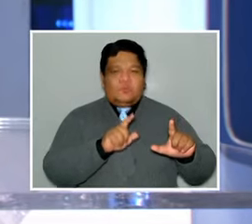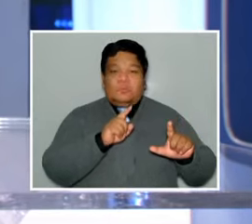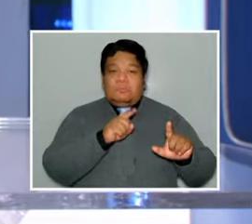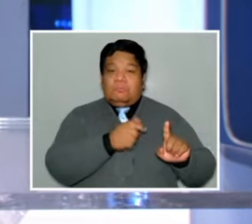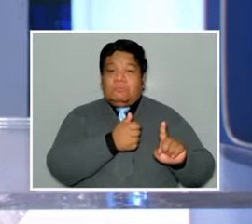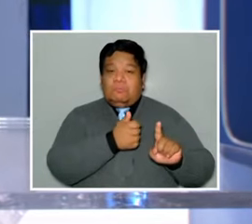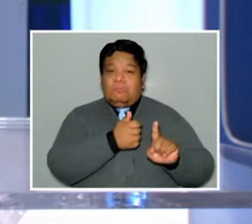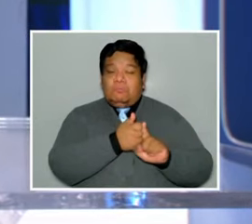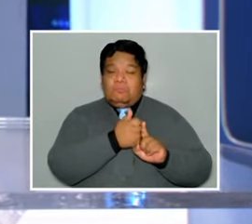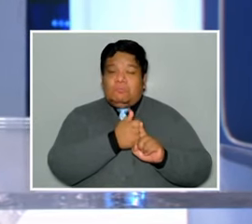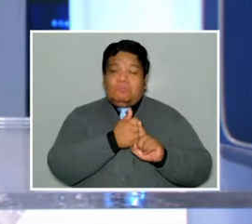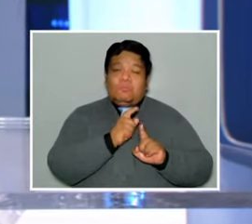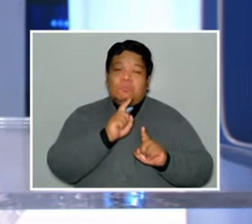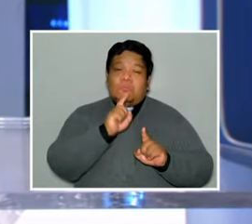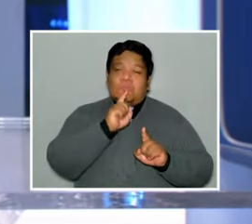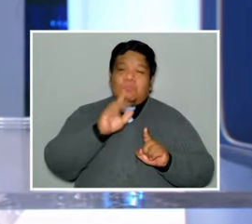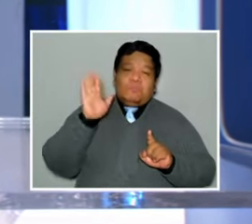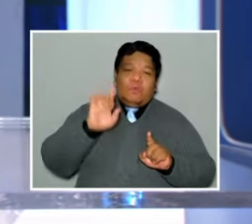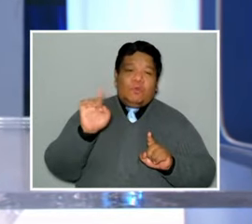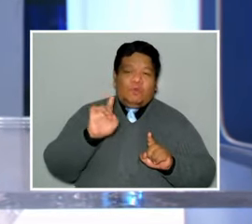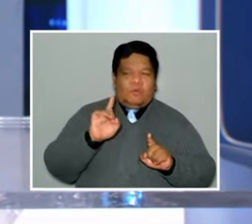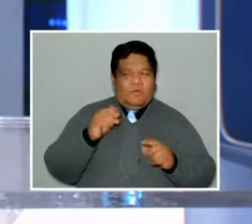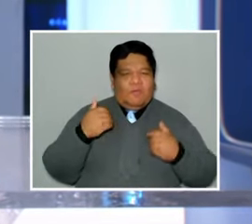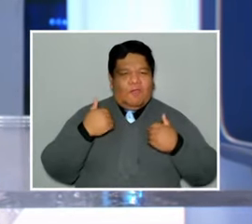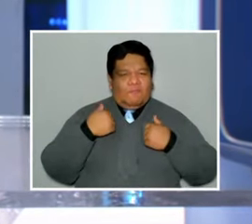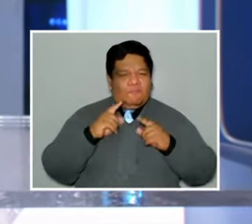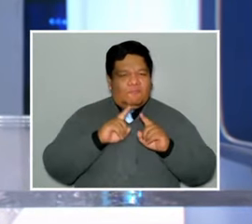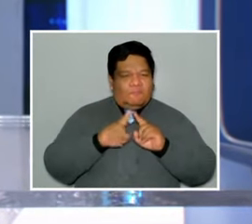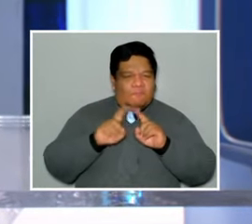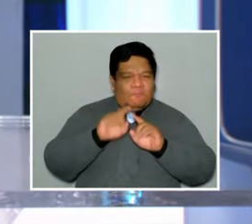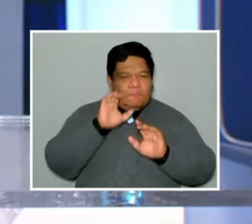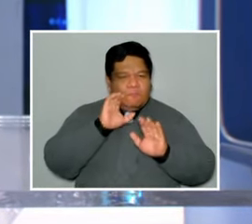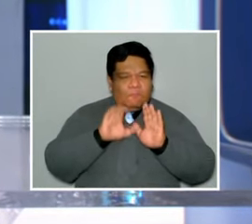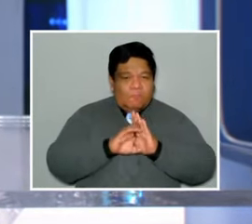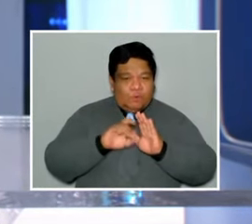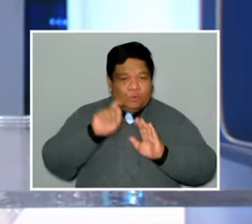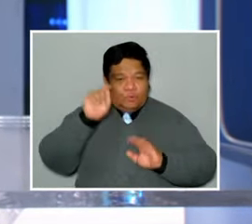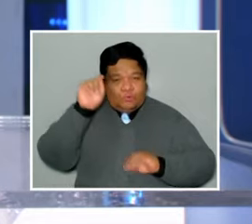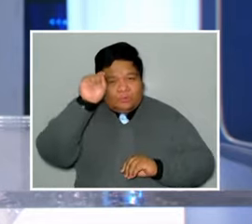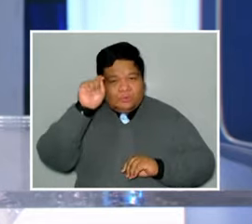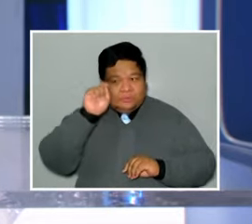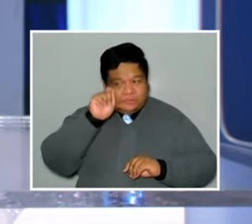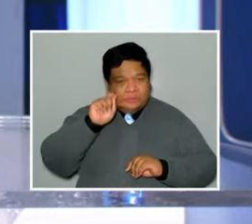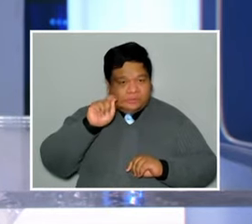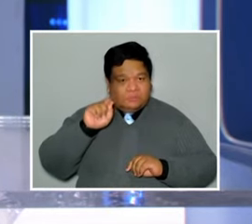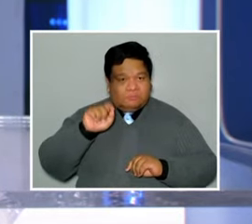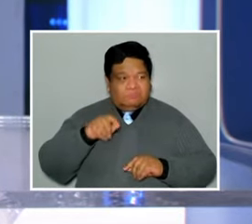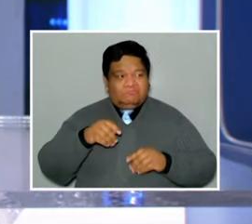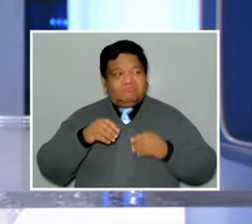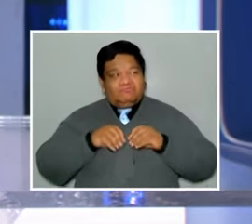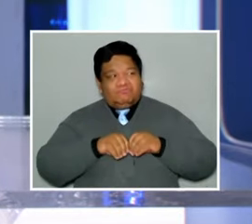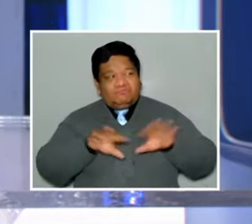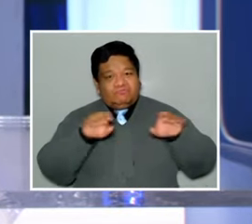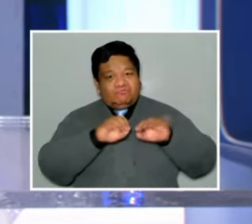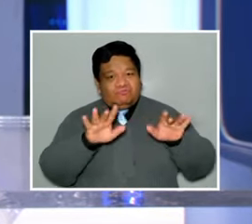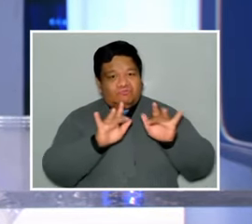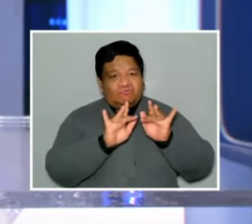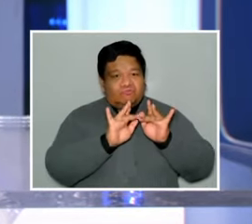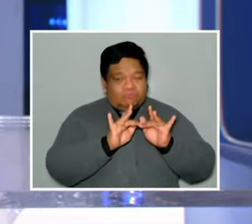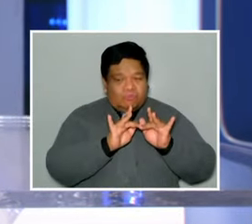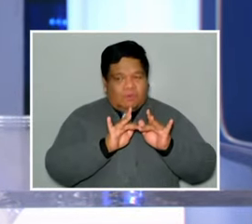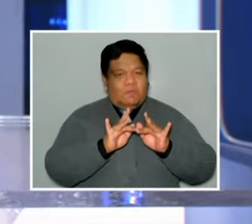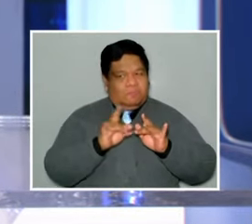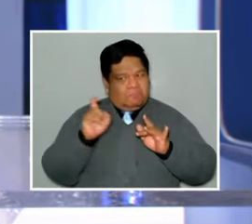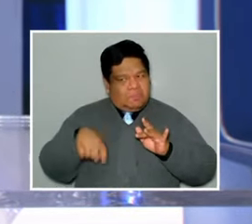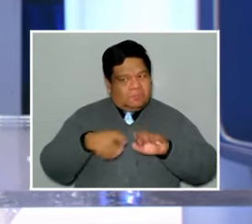media sa kondisyong makikipagtalik ito sa kanya. Pero lumabas sa investigasyon na ang suspect din